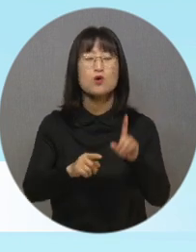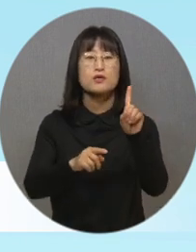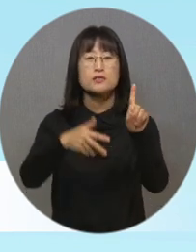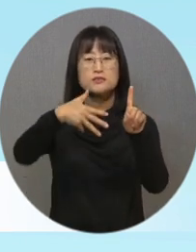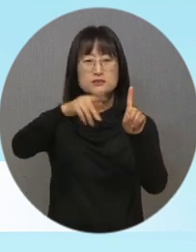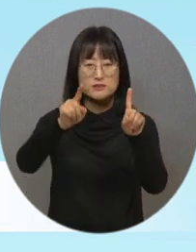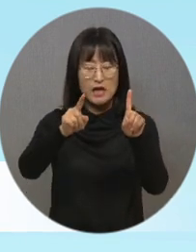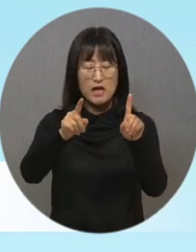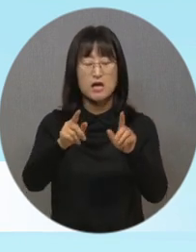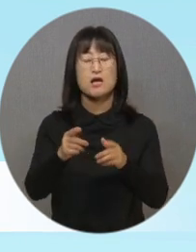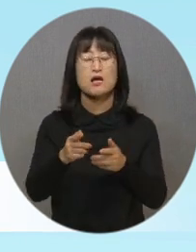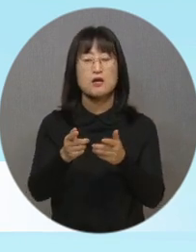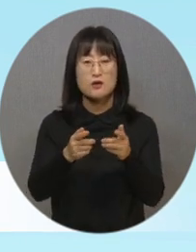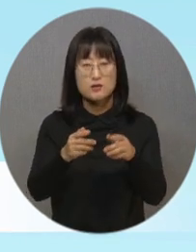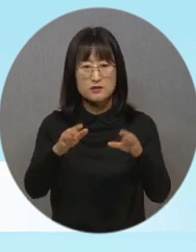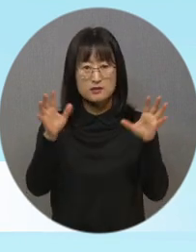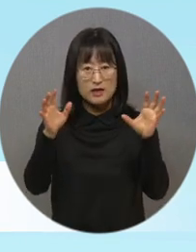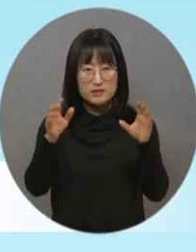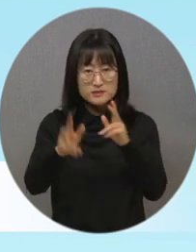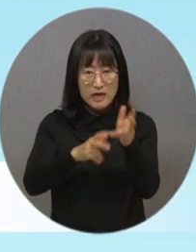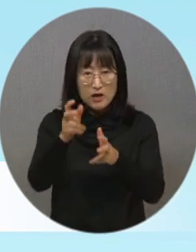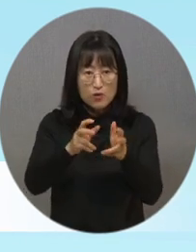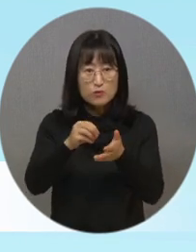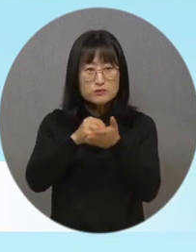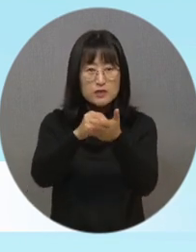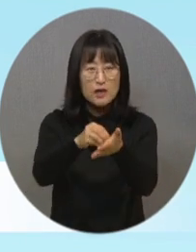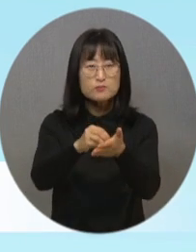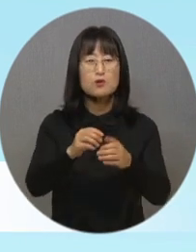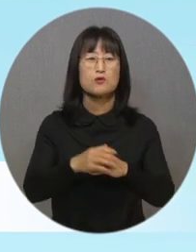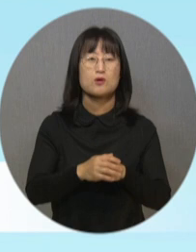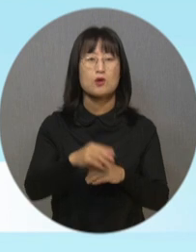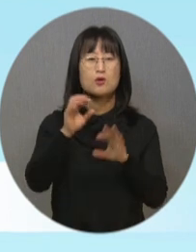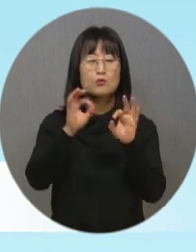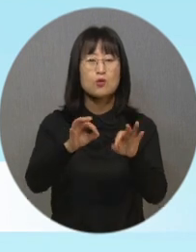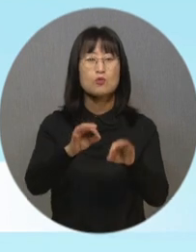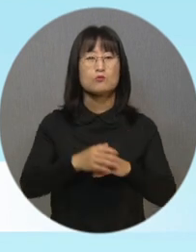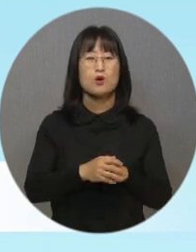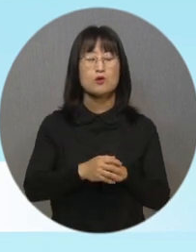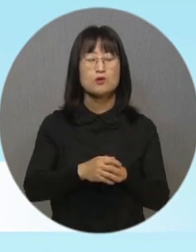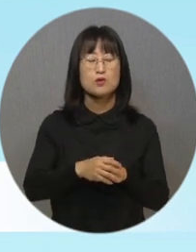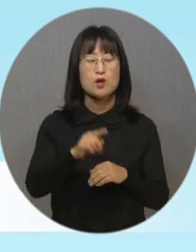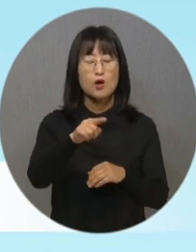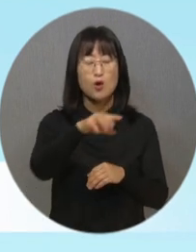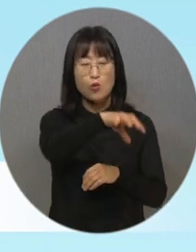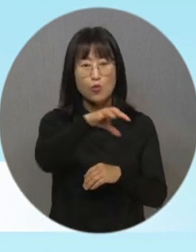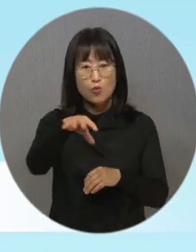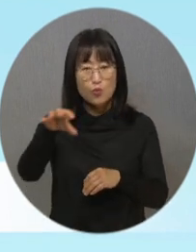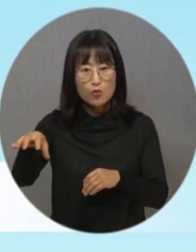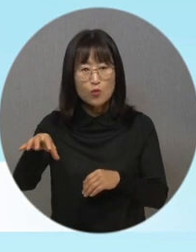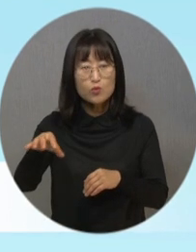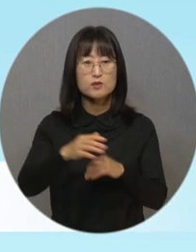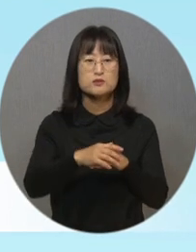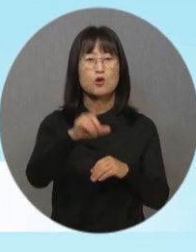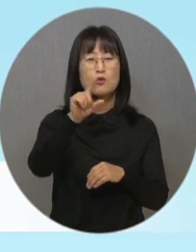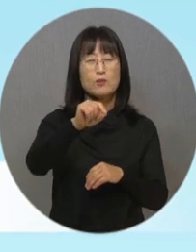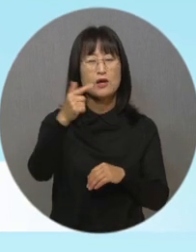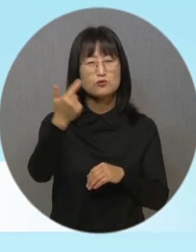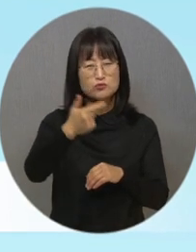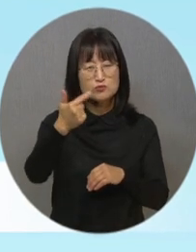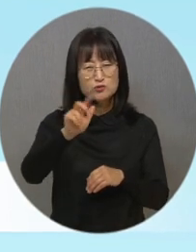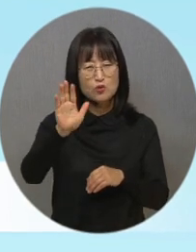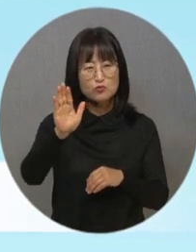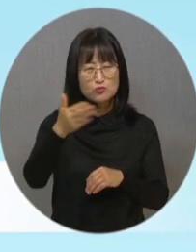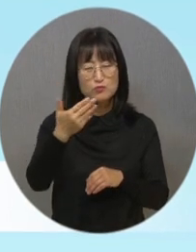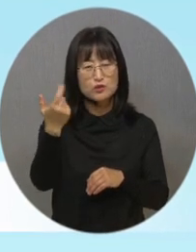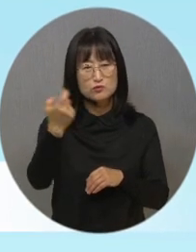다섯개 시설에서 8,300 예권 2차 시범 사업에 참여한여 다섯개 시설에서 16,900 예